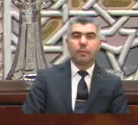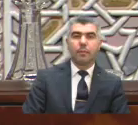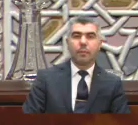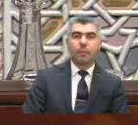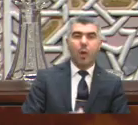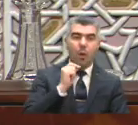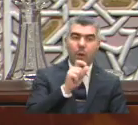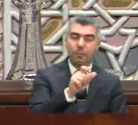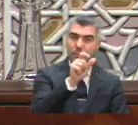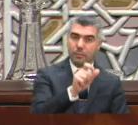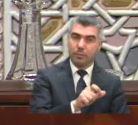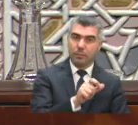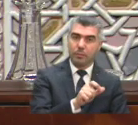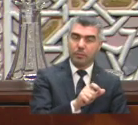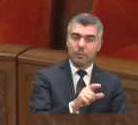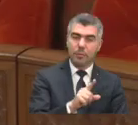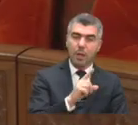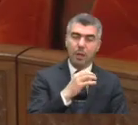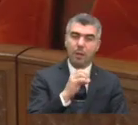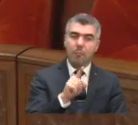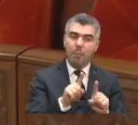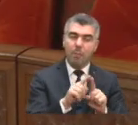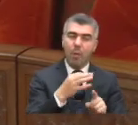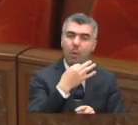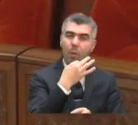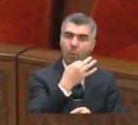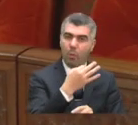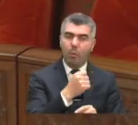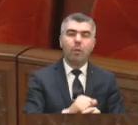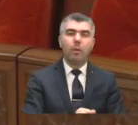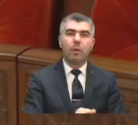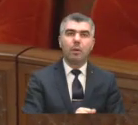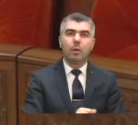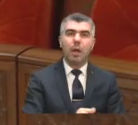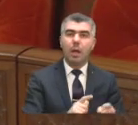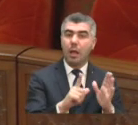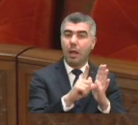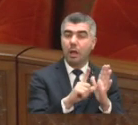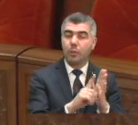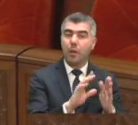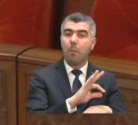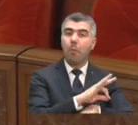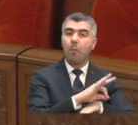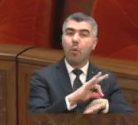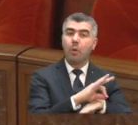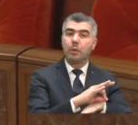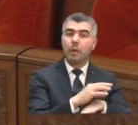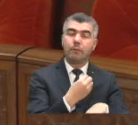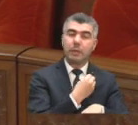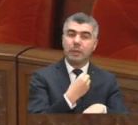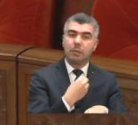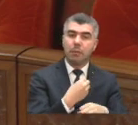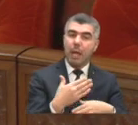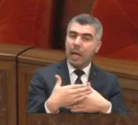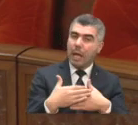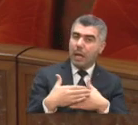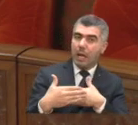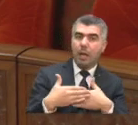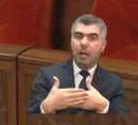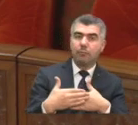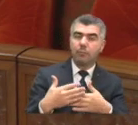المحترم، انا غير بغيت نقول لك بان القانون ديال الوظيفه الصحيه على الابواب دابا في النصوص